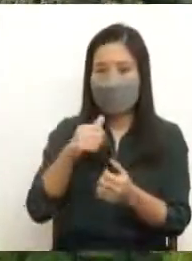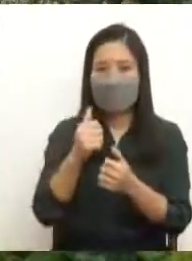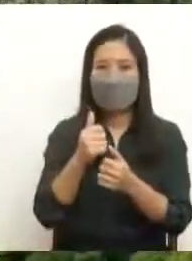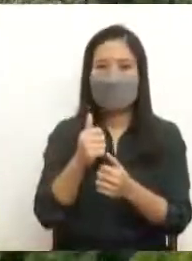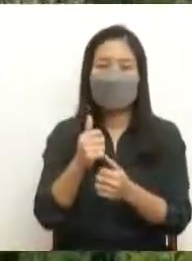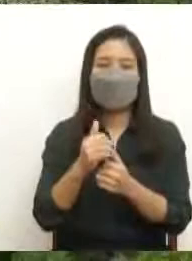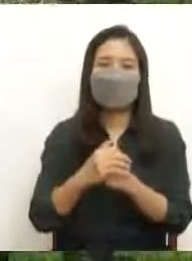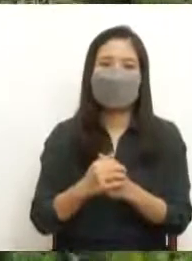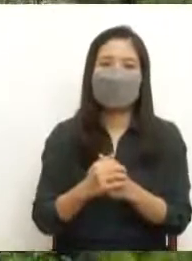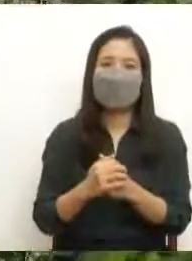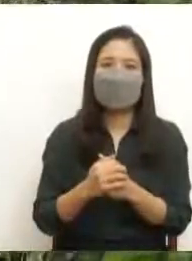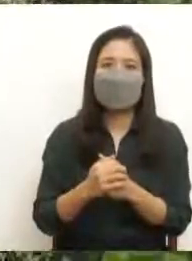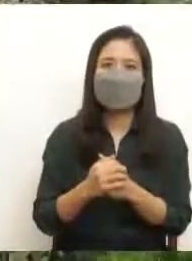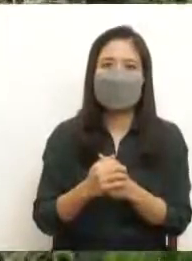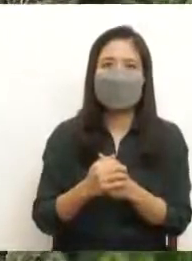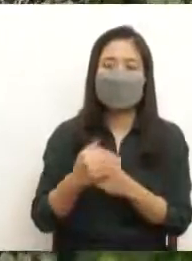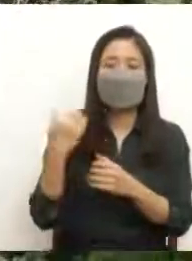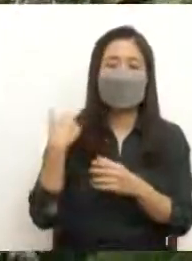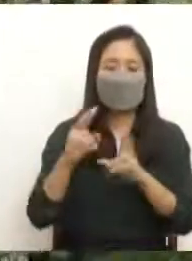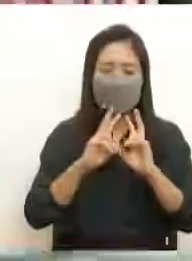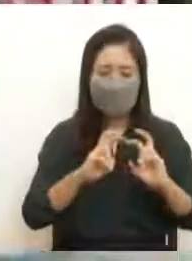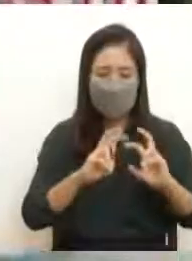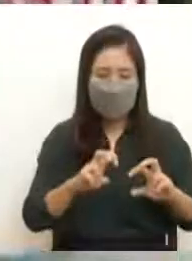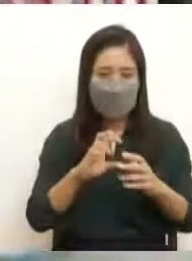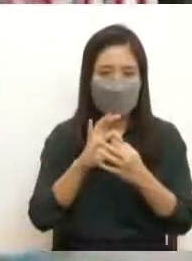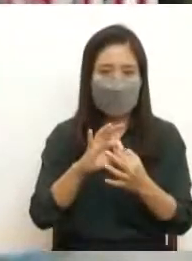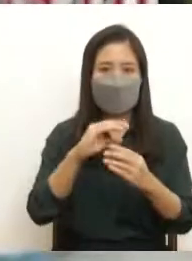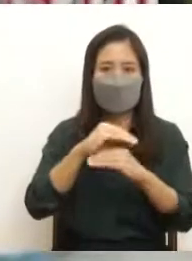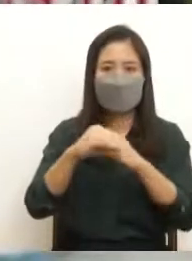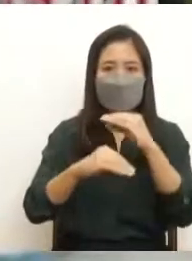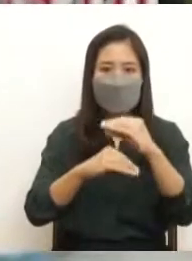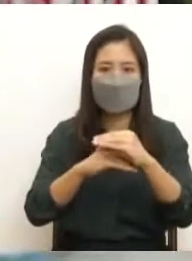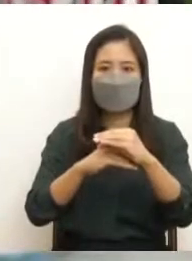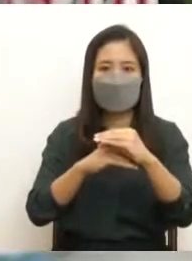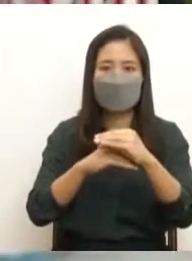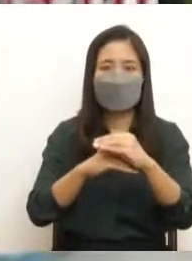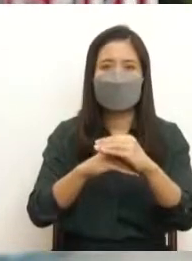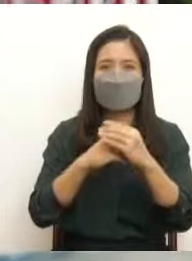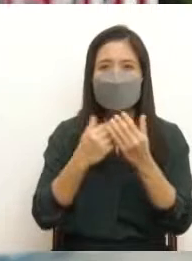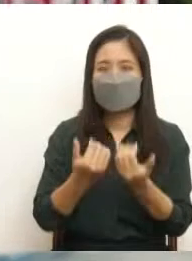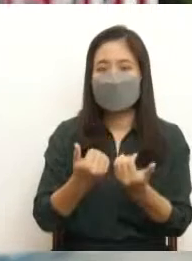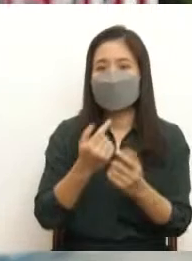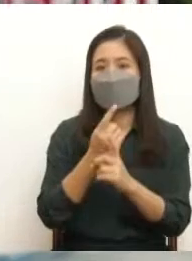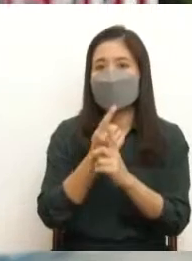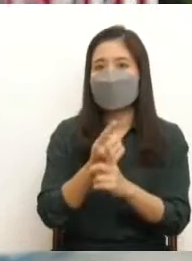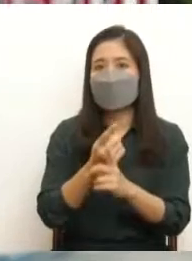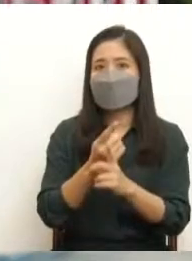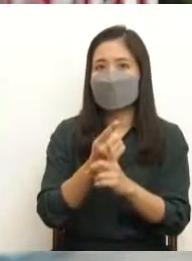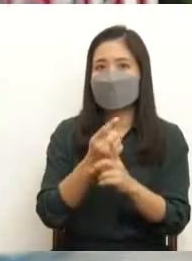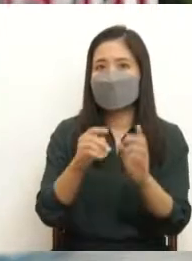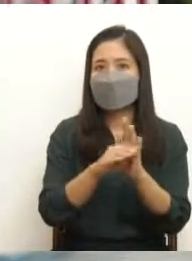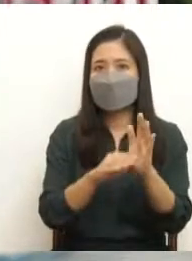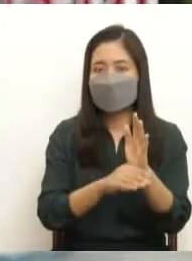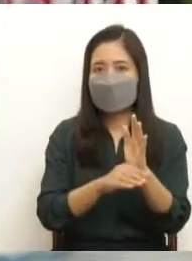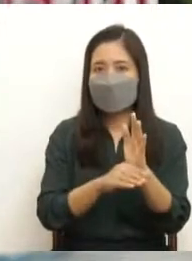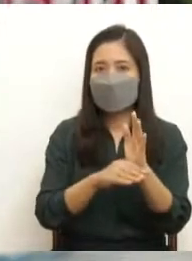มีการปรึกษากันในเรื่องของโครงการทำนาพ่อหลวงเพื่อยังประโย